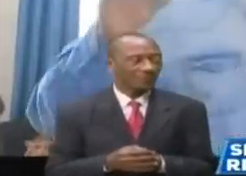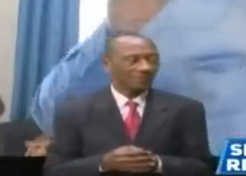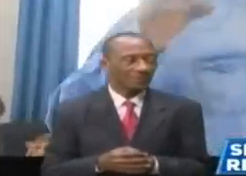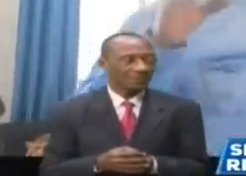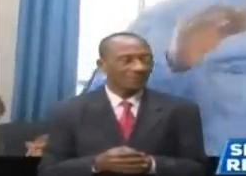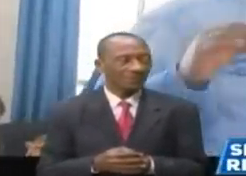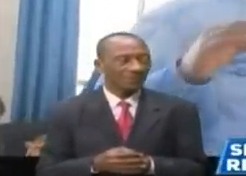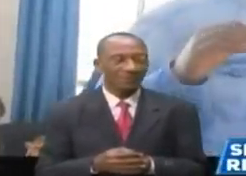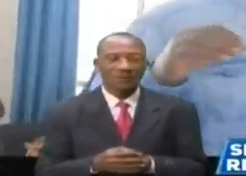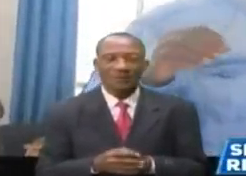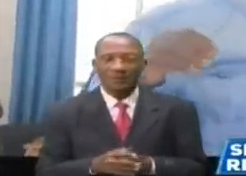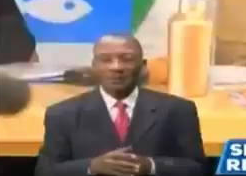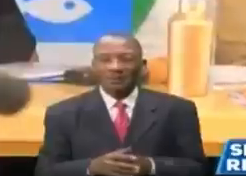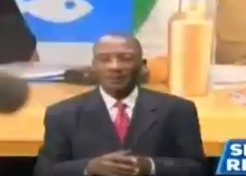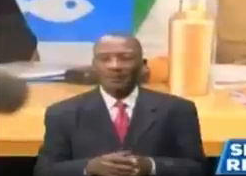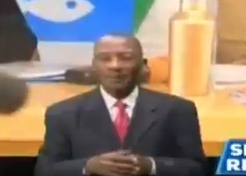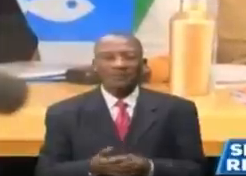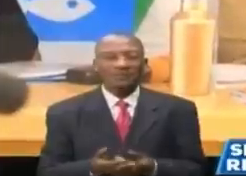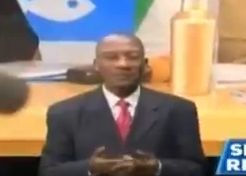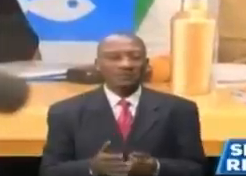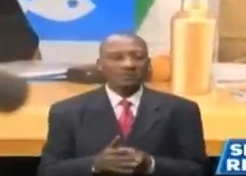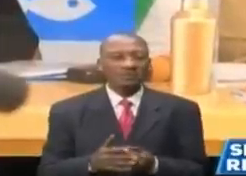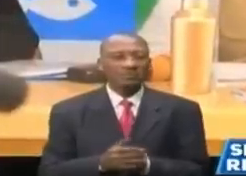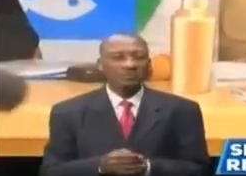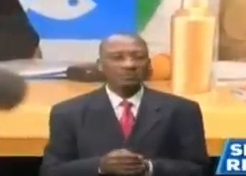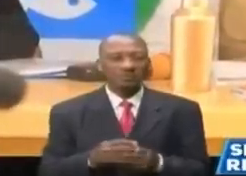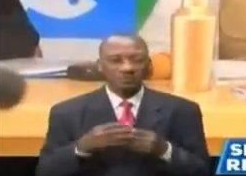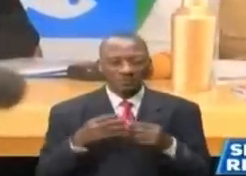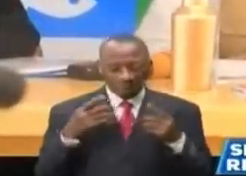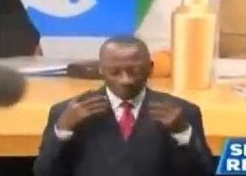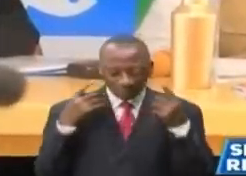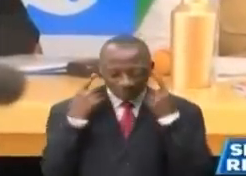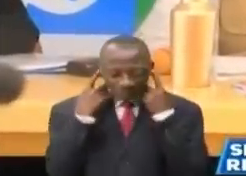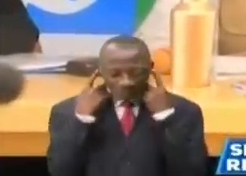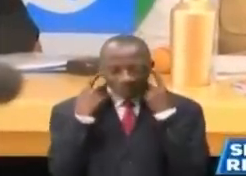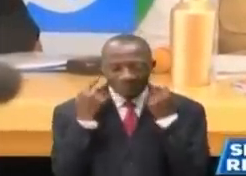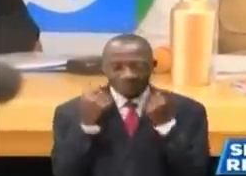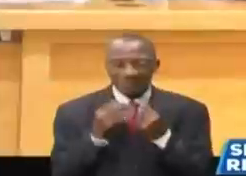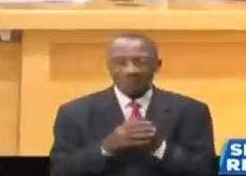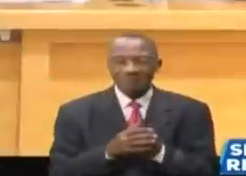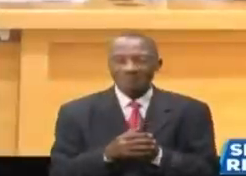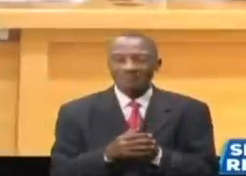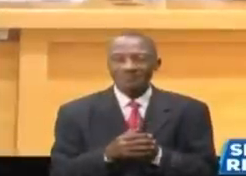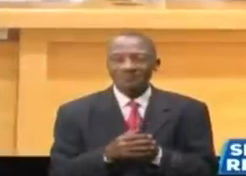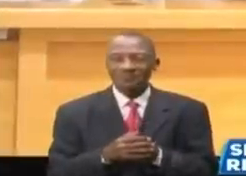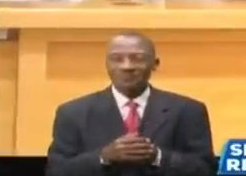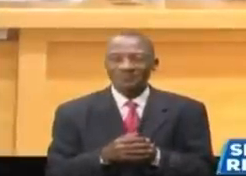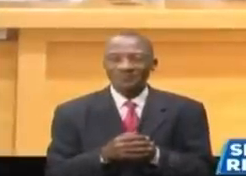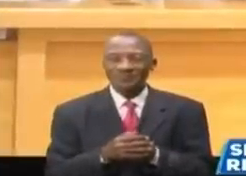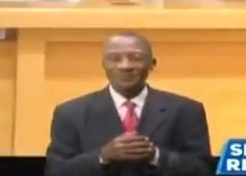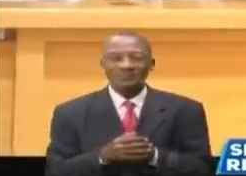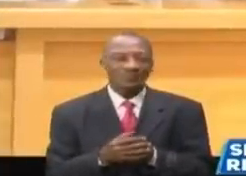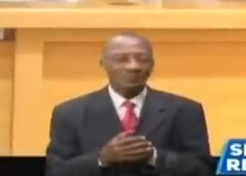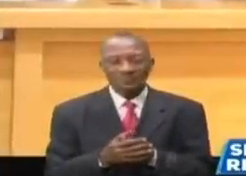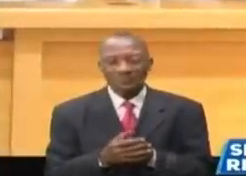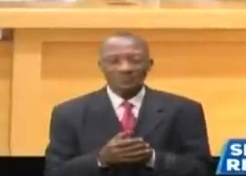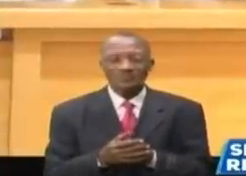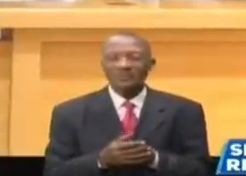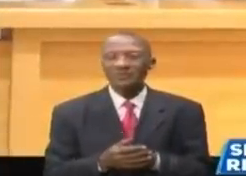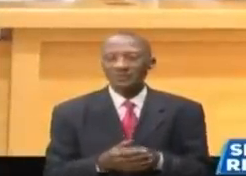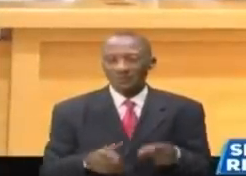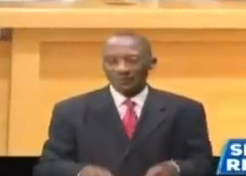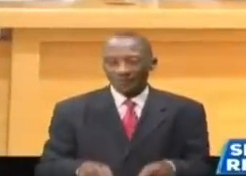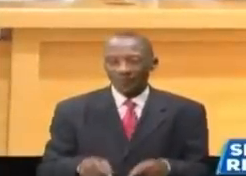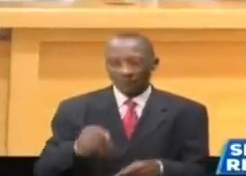Information livrée à la presse par le représentant adjoint de l'UNFPA, Kenneth Ehuzu, qui a circonscrit les cadres de ces cafés de